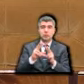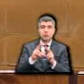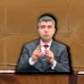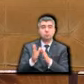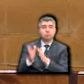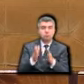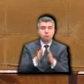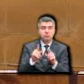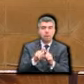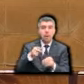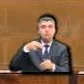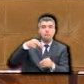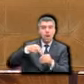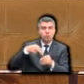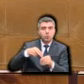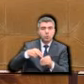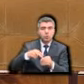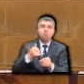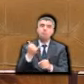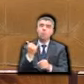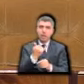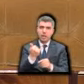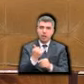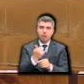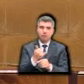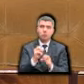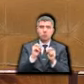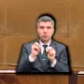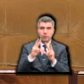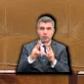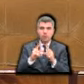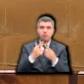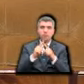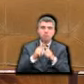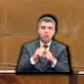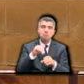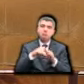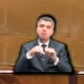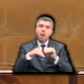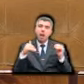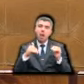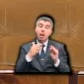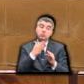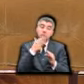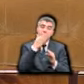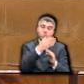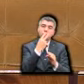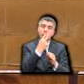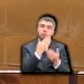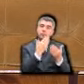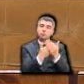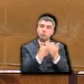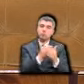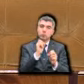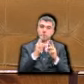في المحروقات مهم جدا للبلاد، طبعا ماكينه مهمه استطلاعيه غتوقف على ما بعد التحرير. فيما يتعلق